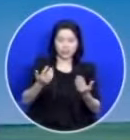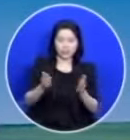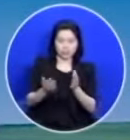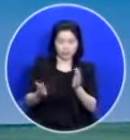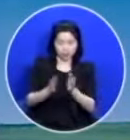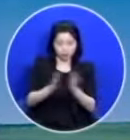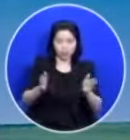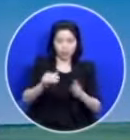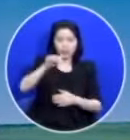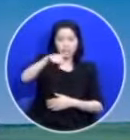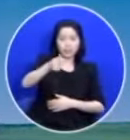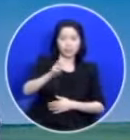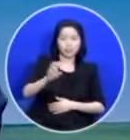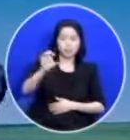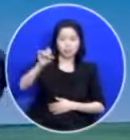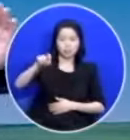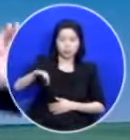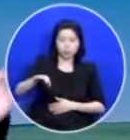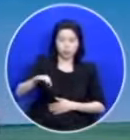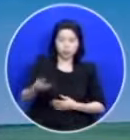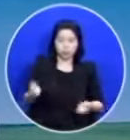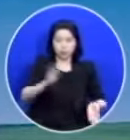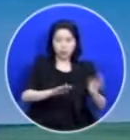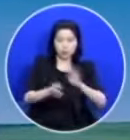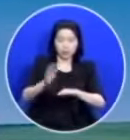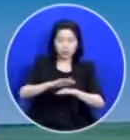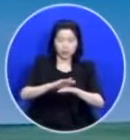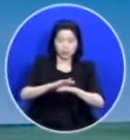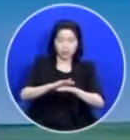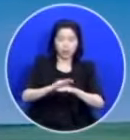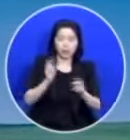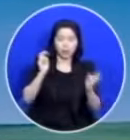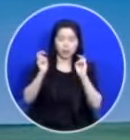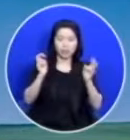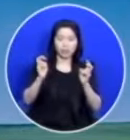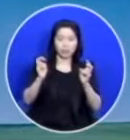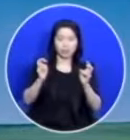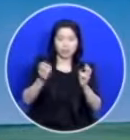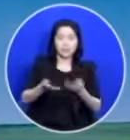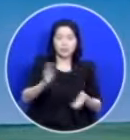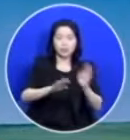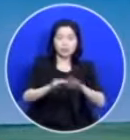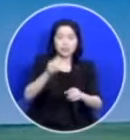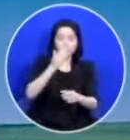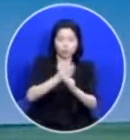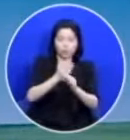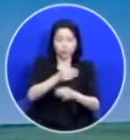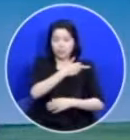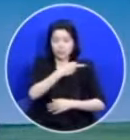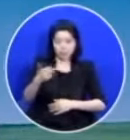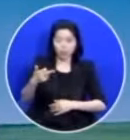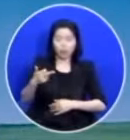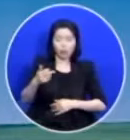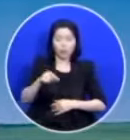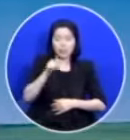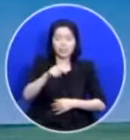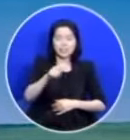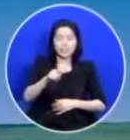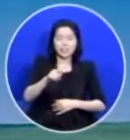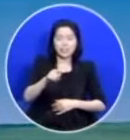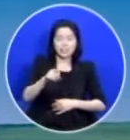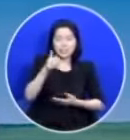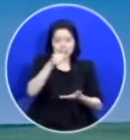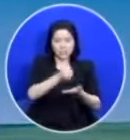금풍이 포장지 회사는 포장지 회사 중에 가장 큰 기업이라 그래요 근데 그 사장이 어느 날이 고영만